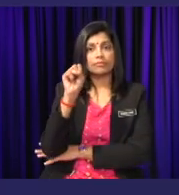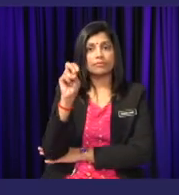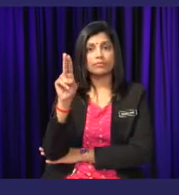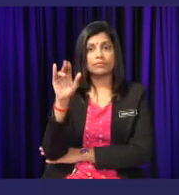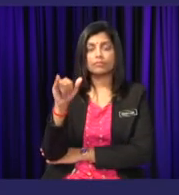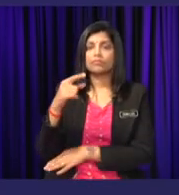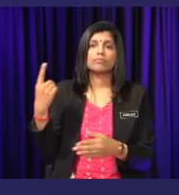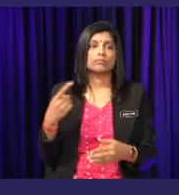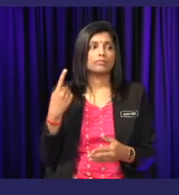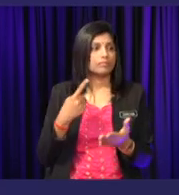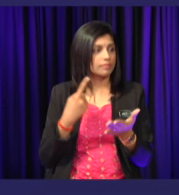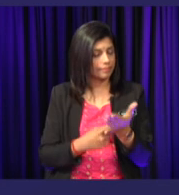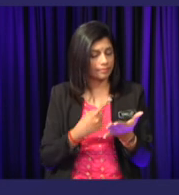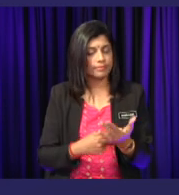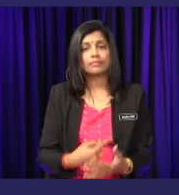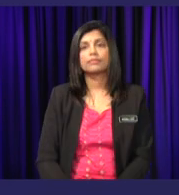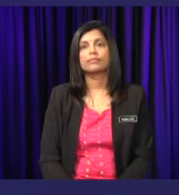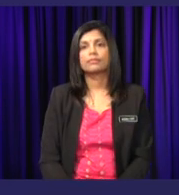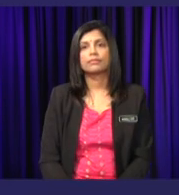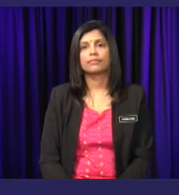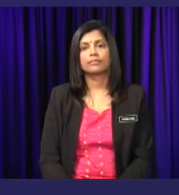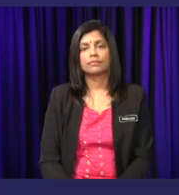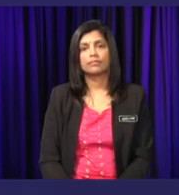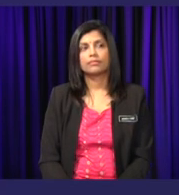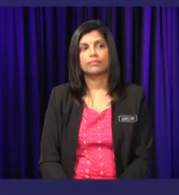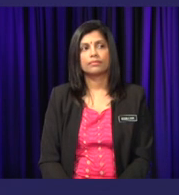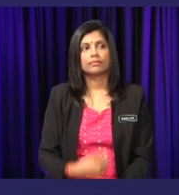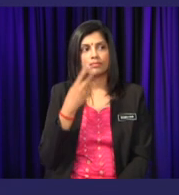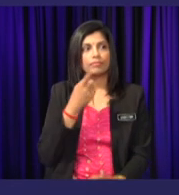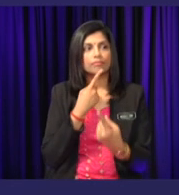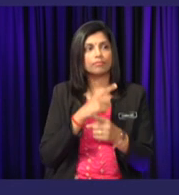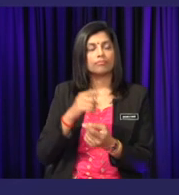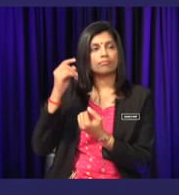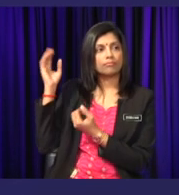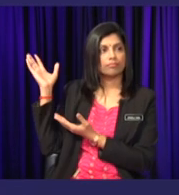dibincangkan ya Jadi kita tengok jawabannya